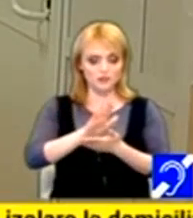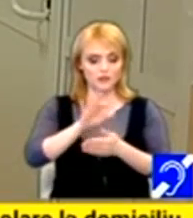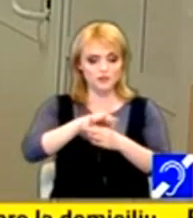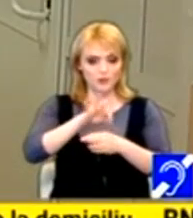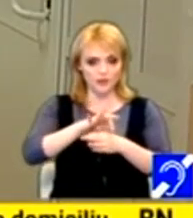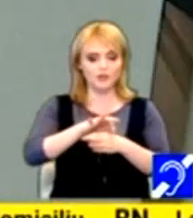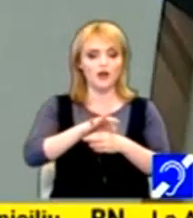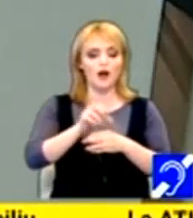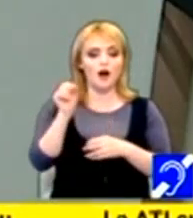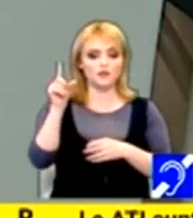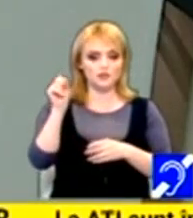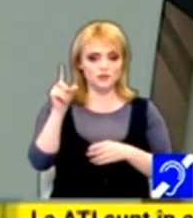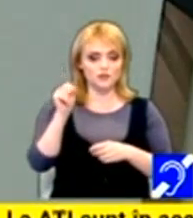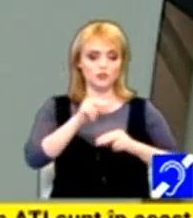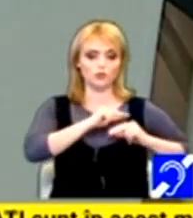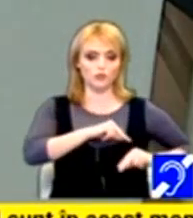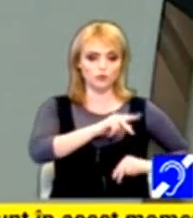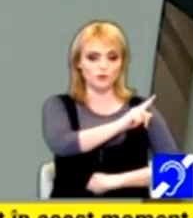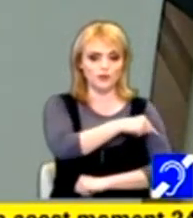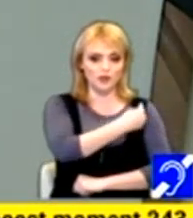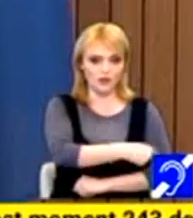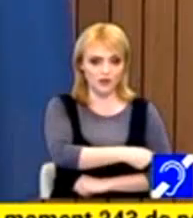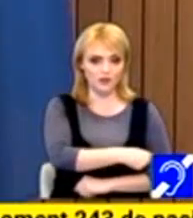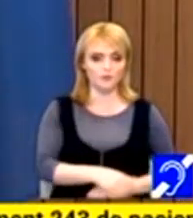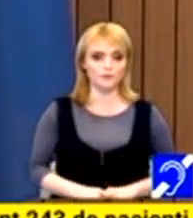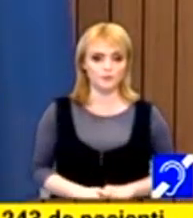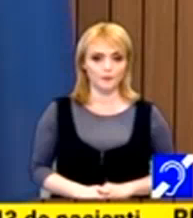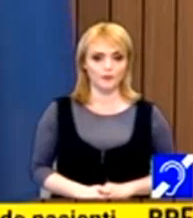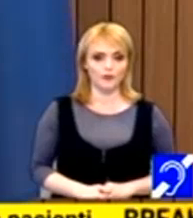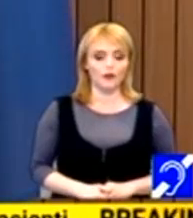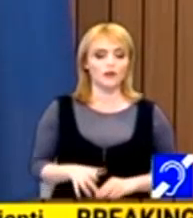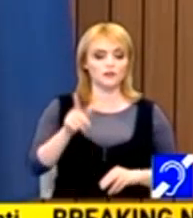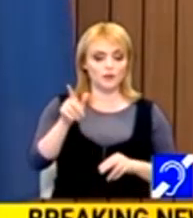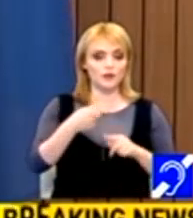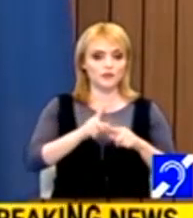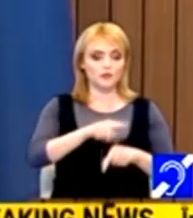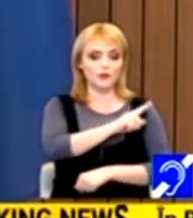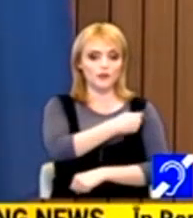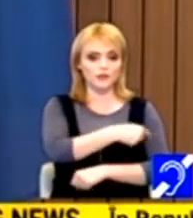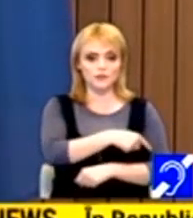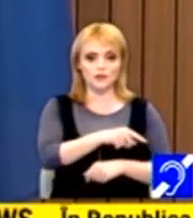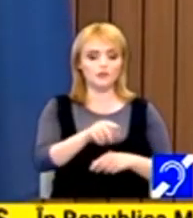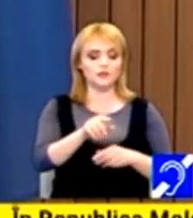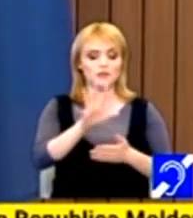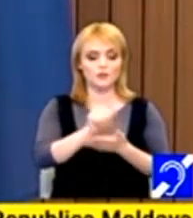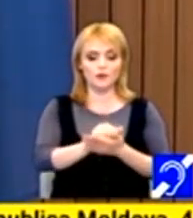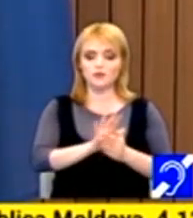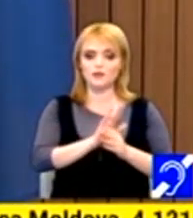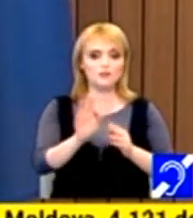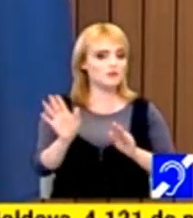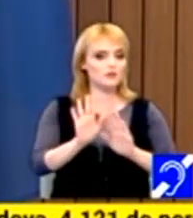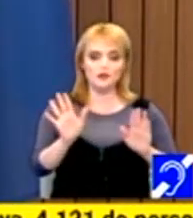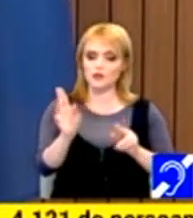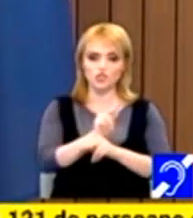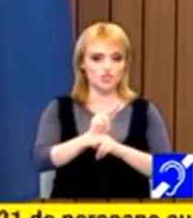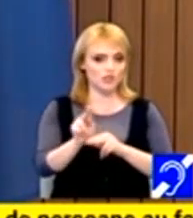despre secția neurologie, spital care este cu profil non-COVID. Starea activității acestei secții